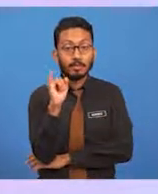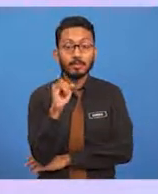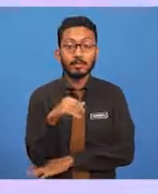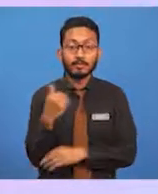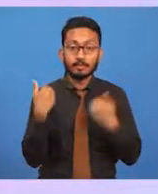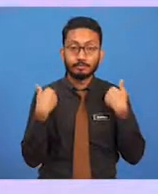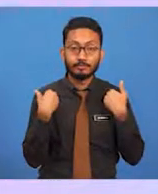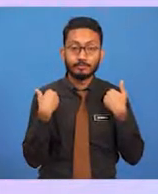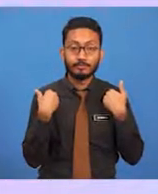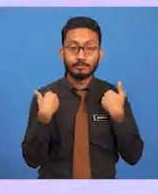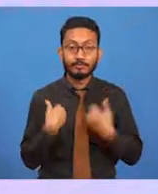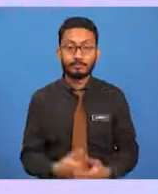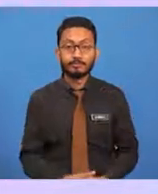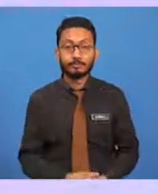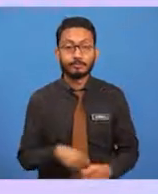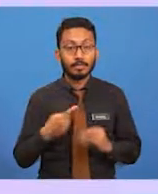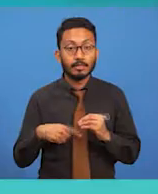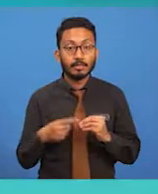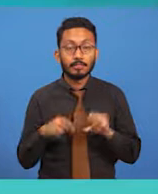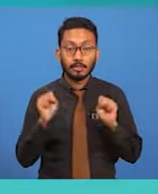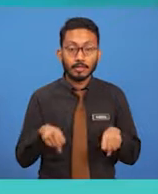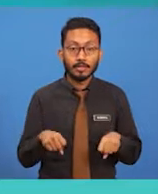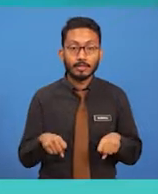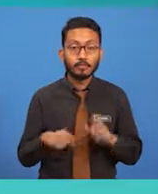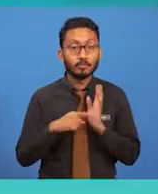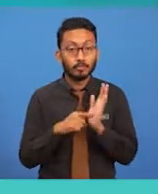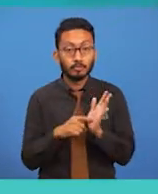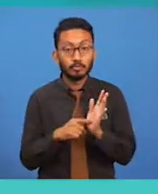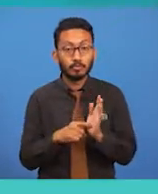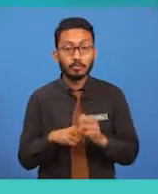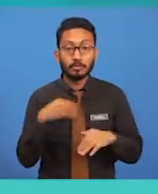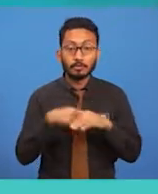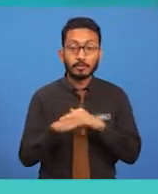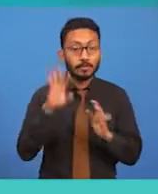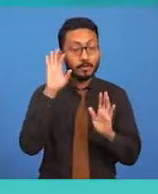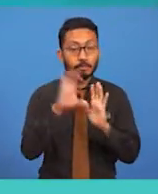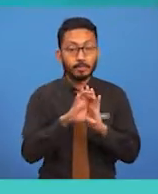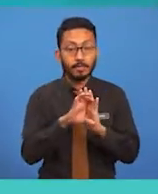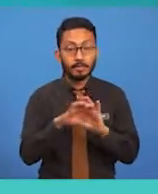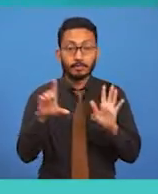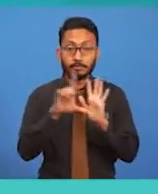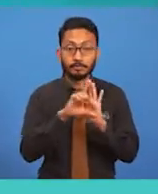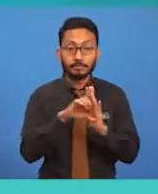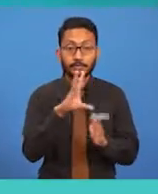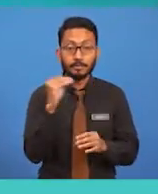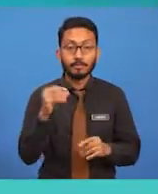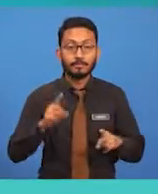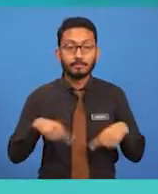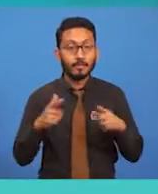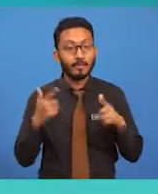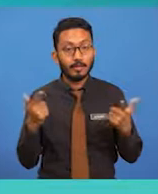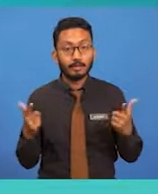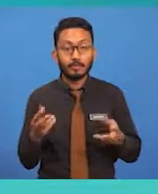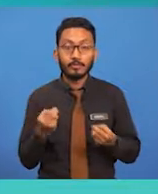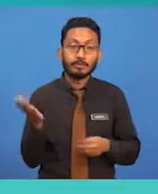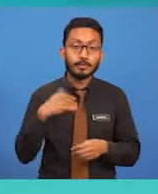persembahan sesebuah organisasi. Setelah kita mengetahui maksud identiti korporat, mari kita